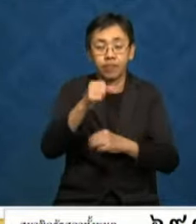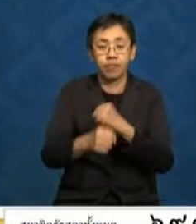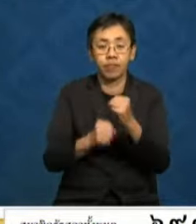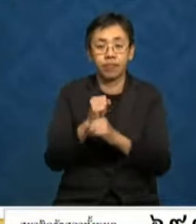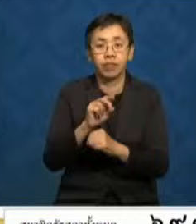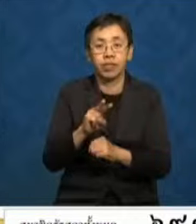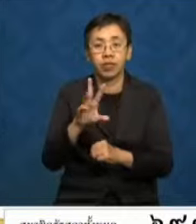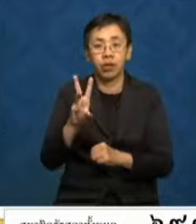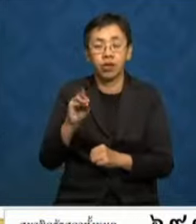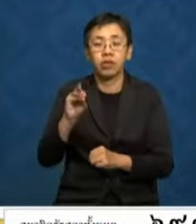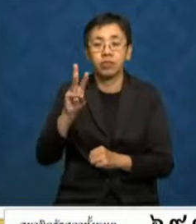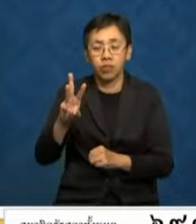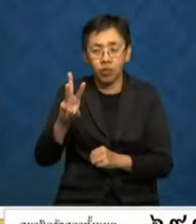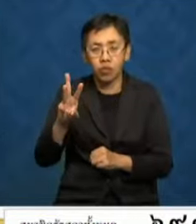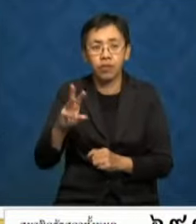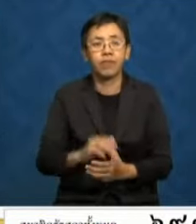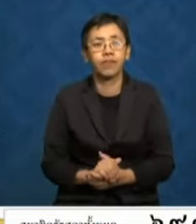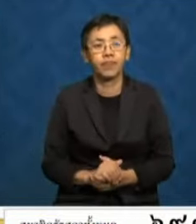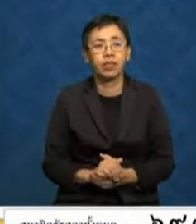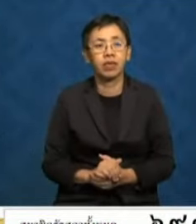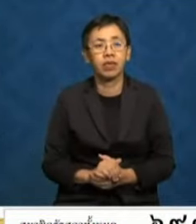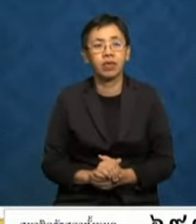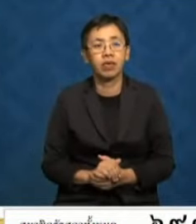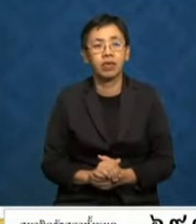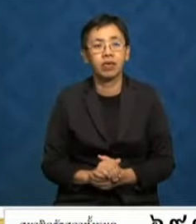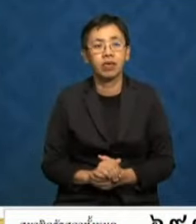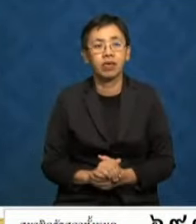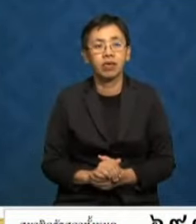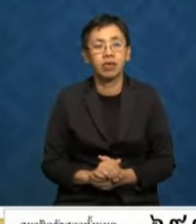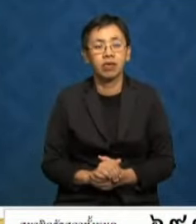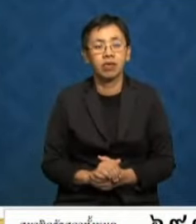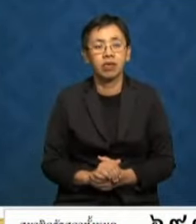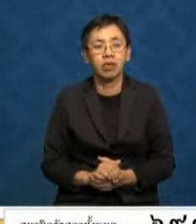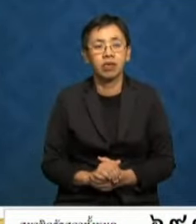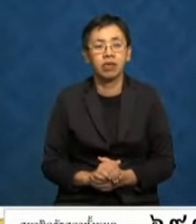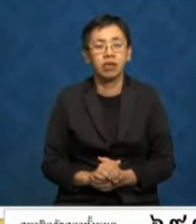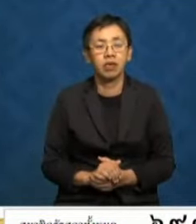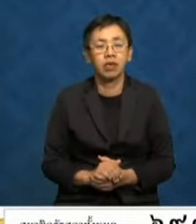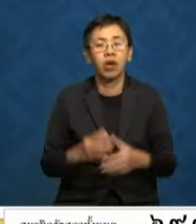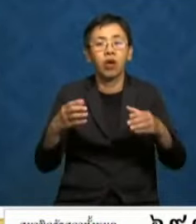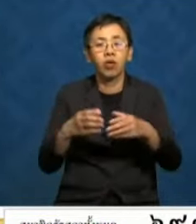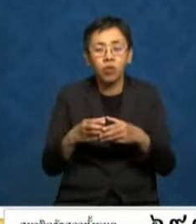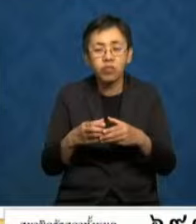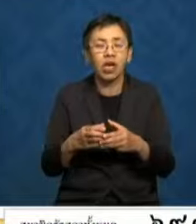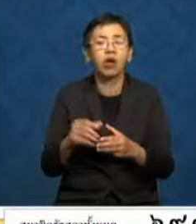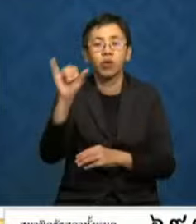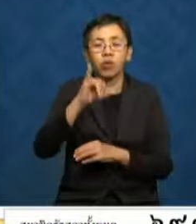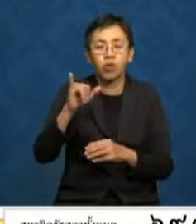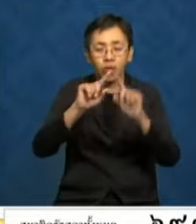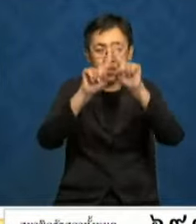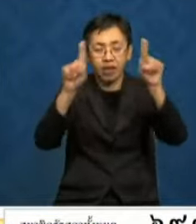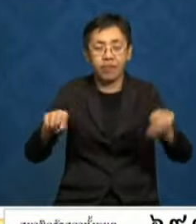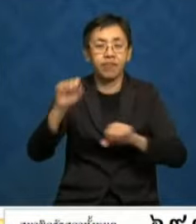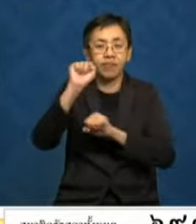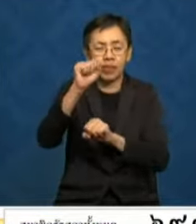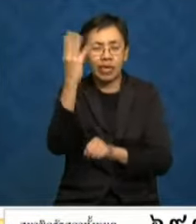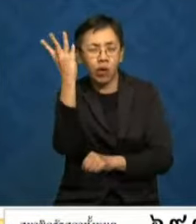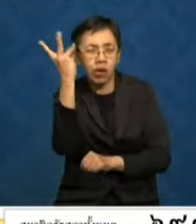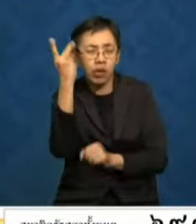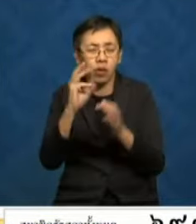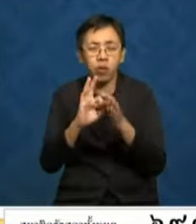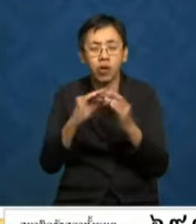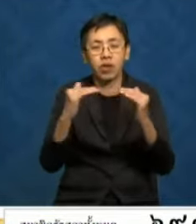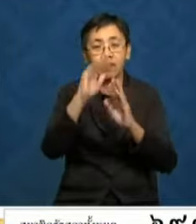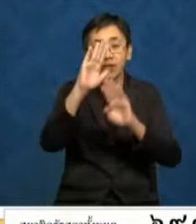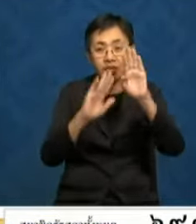มีเหตุการณ์ประชาสัมพันธ์มีเหตุการณ์ที่สมาชิกสหภาพยุโรปนะครับออกแถลงการความกังวลเกี่ยวกับประชาธิปไ